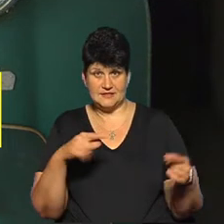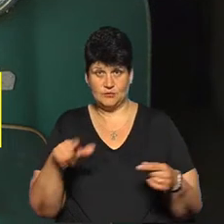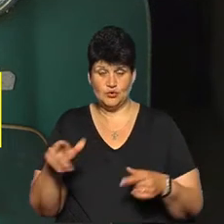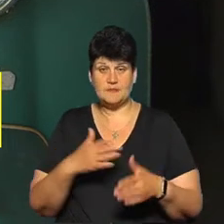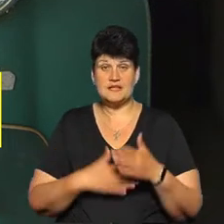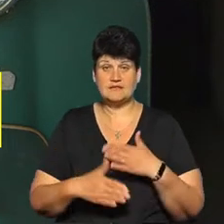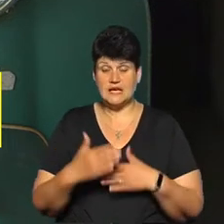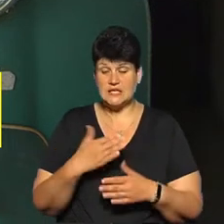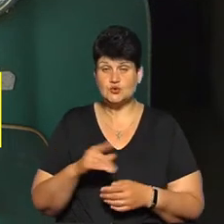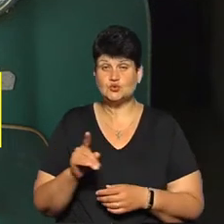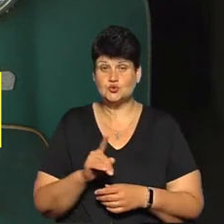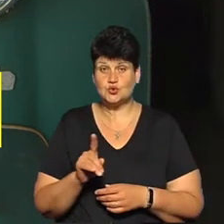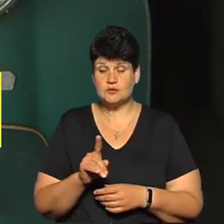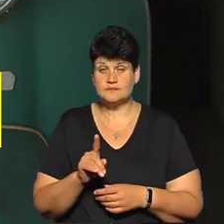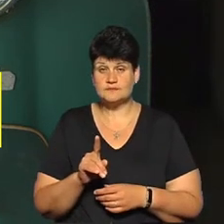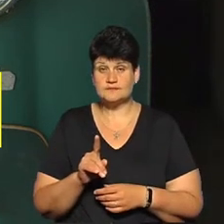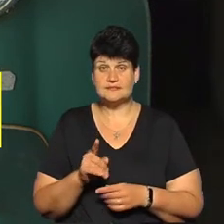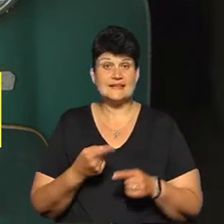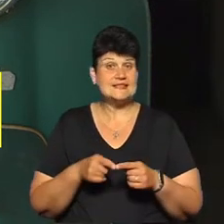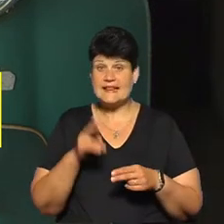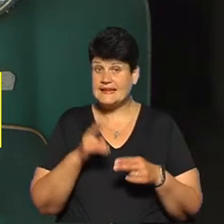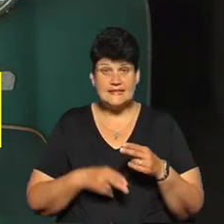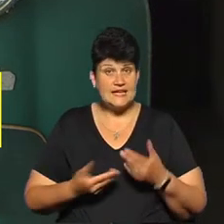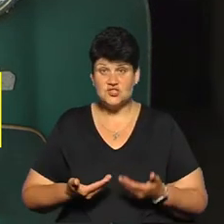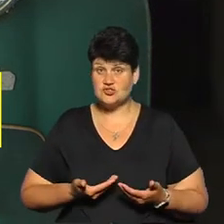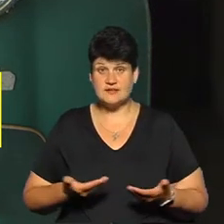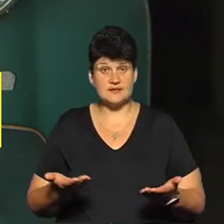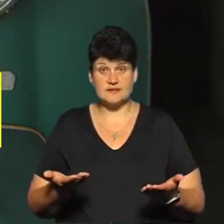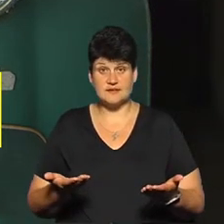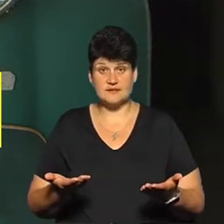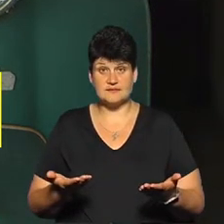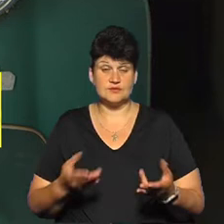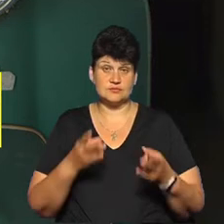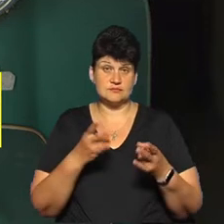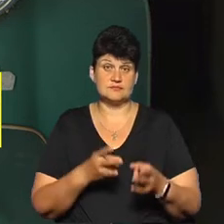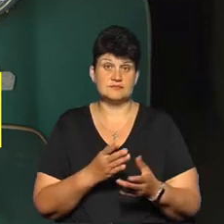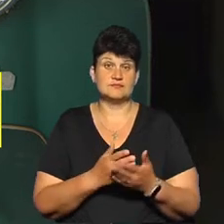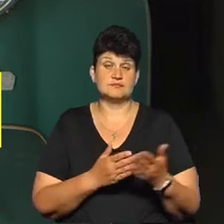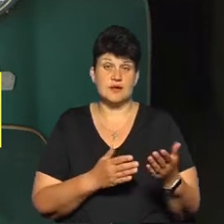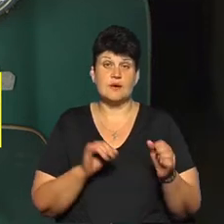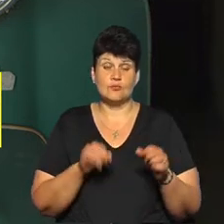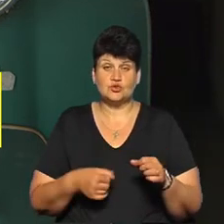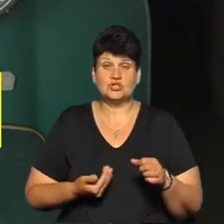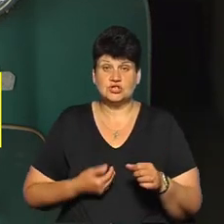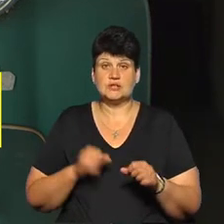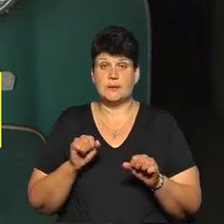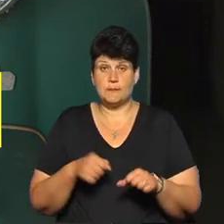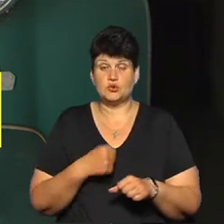що це не кінець життя, якщо ви отримали свою травму. От, можна жити, можна працювати